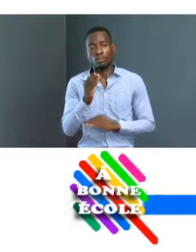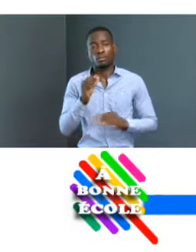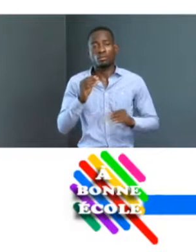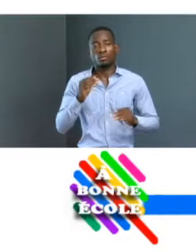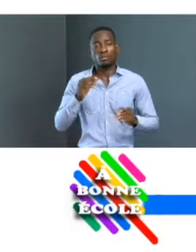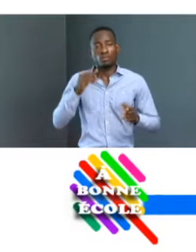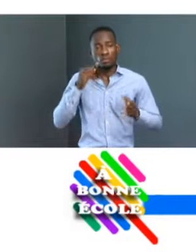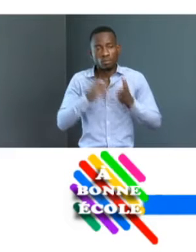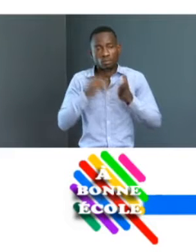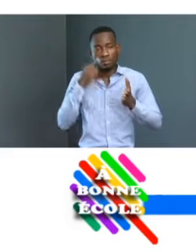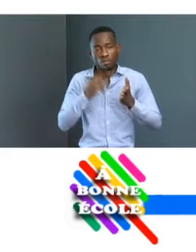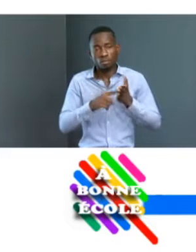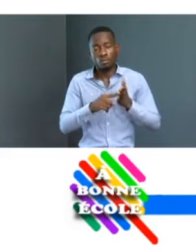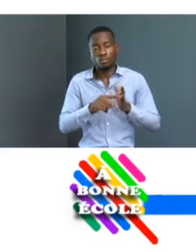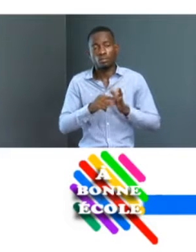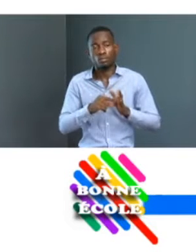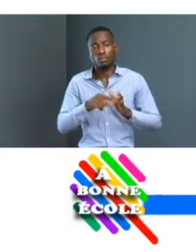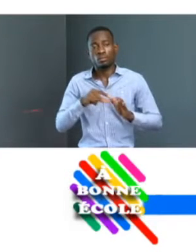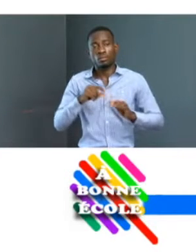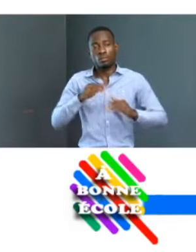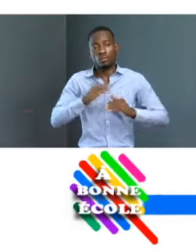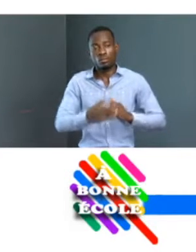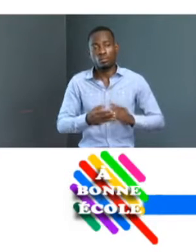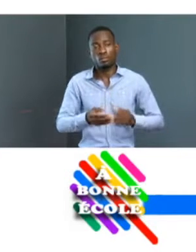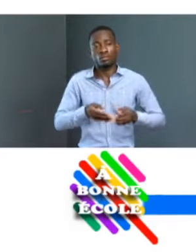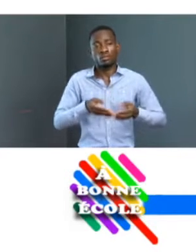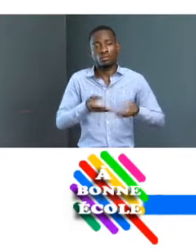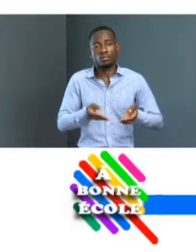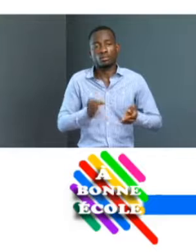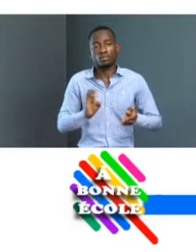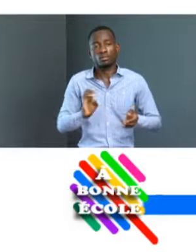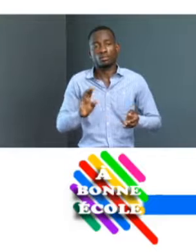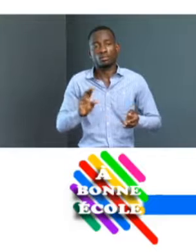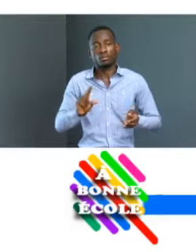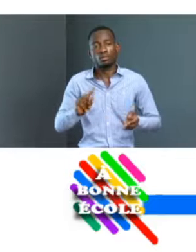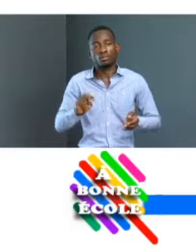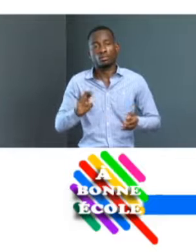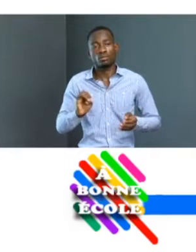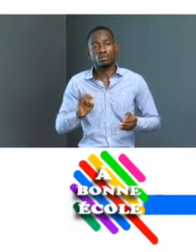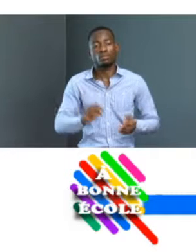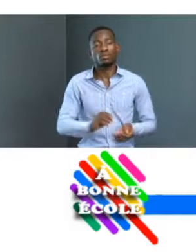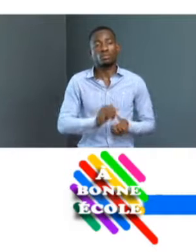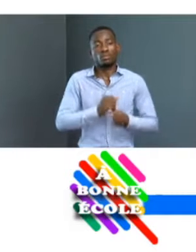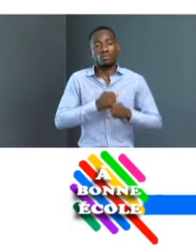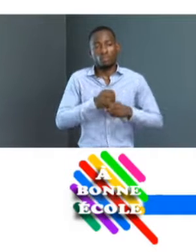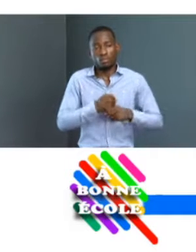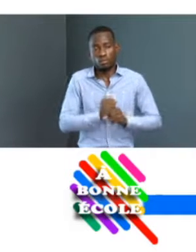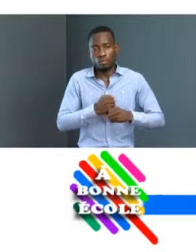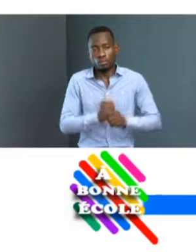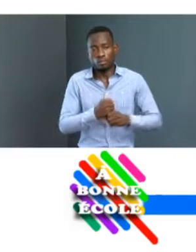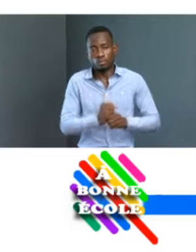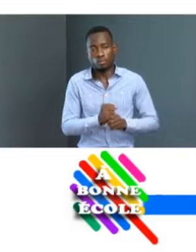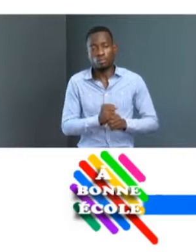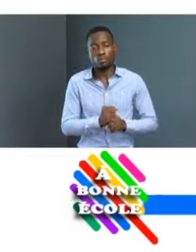on se rend compte qu'après la mise en culture, il y a régénération